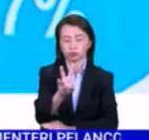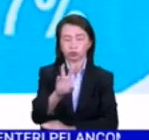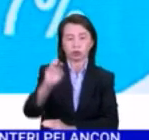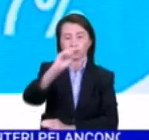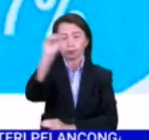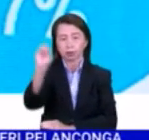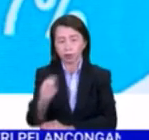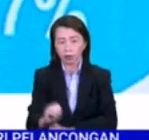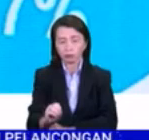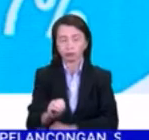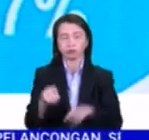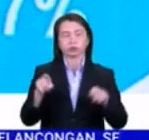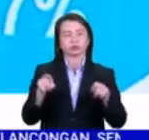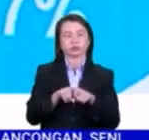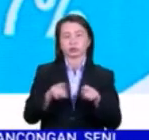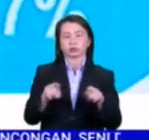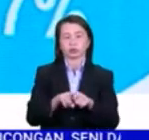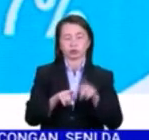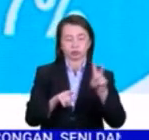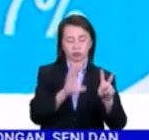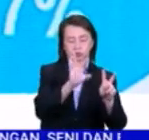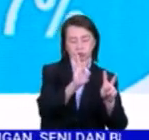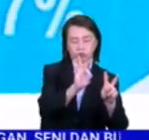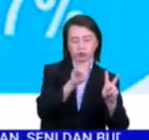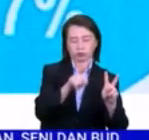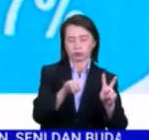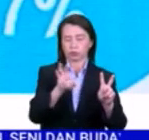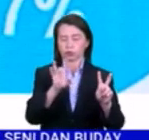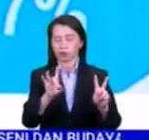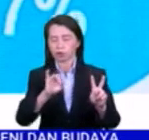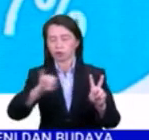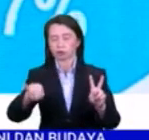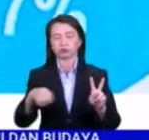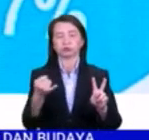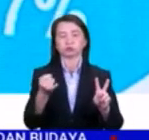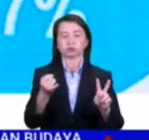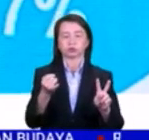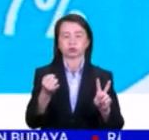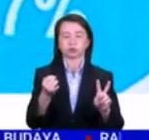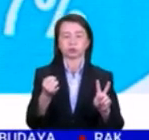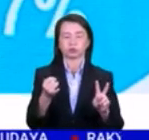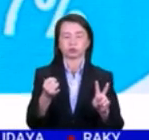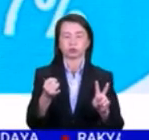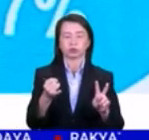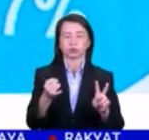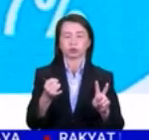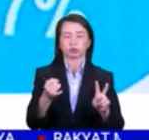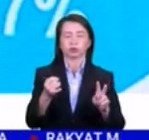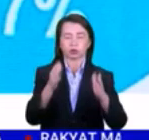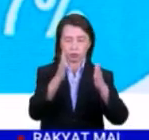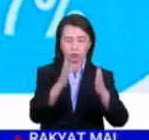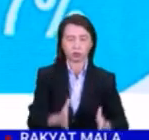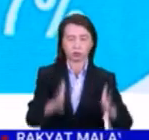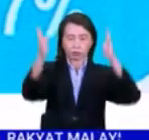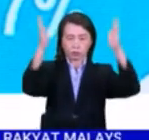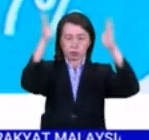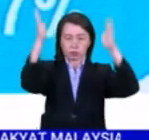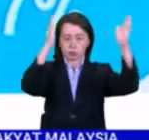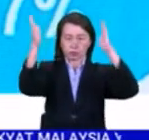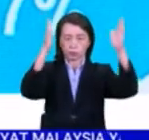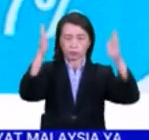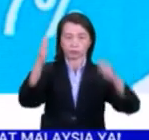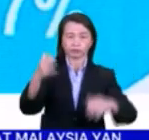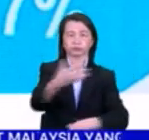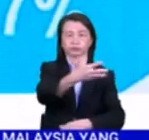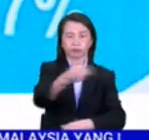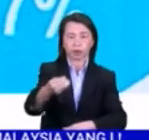91.7%, iaitu bersamaan dengan 29.8 juta adalah warga negara.